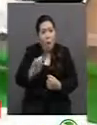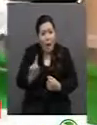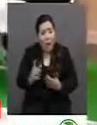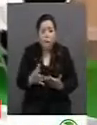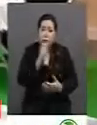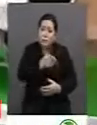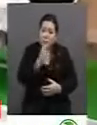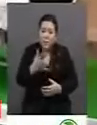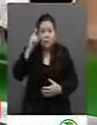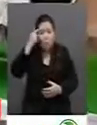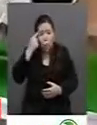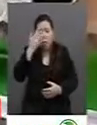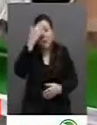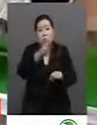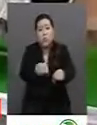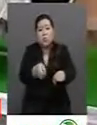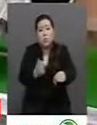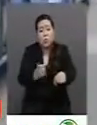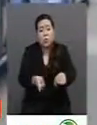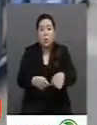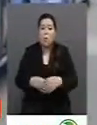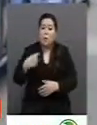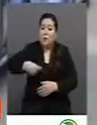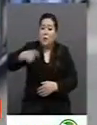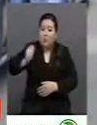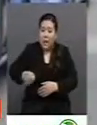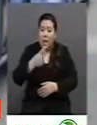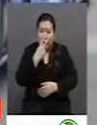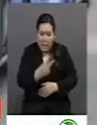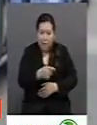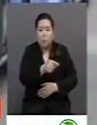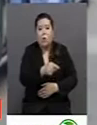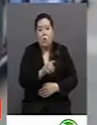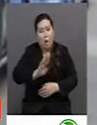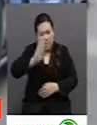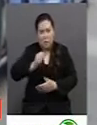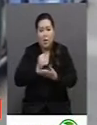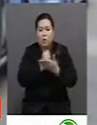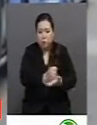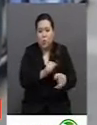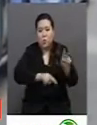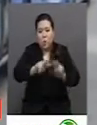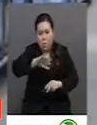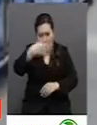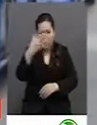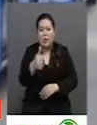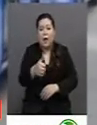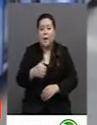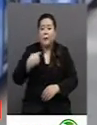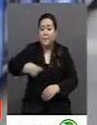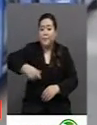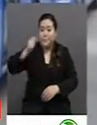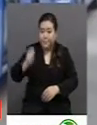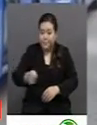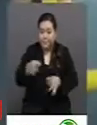มันเป็นเท็จหรือไม่เป็นเท็จแล้วก็ศาลเห็นว่ามีเหตุที่จะคุ้มครองประโยชน์ของโจทก์ไว้เป็นการชั่วคราวได้แล้วก็เลยมีคำพิพากษาน